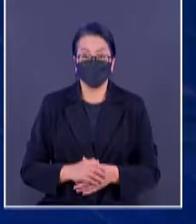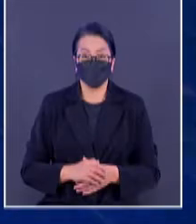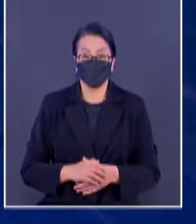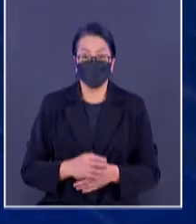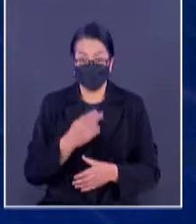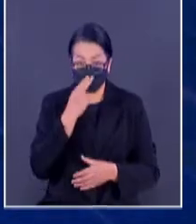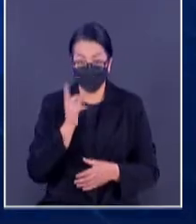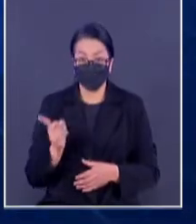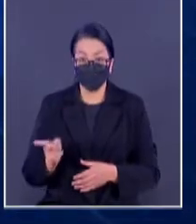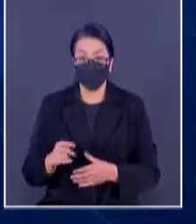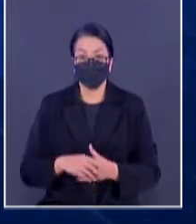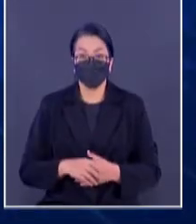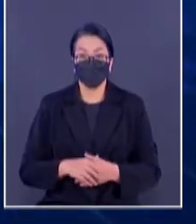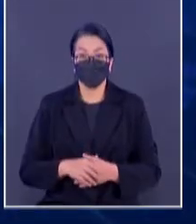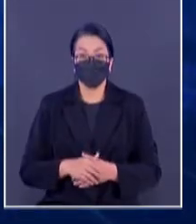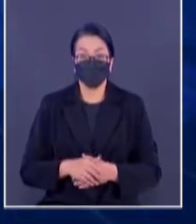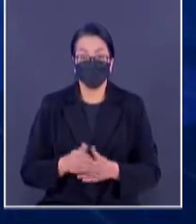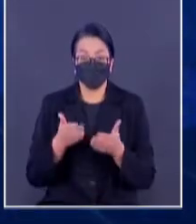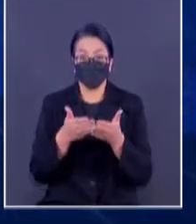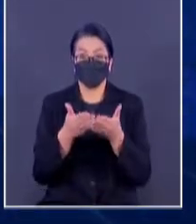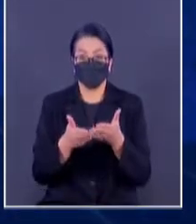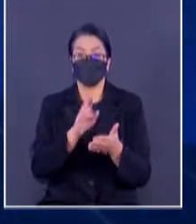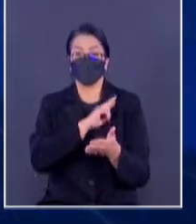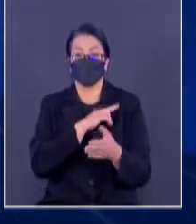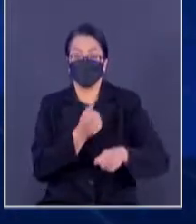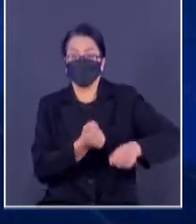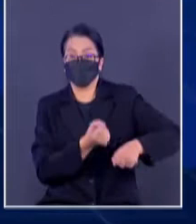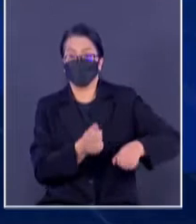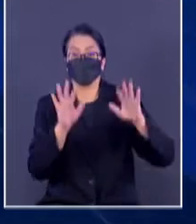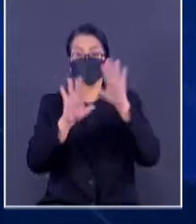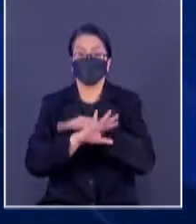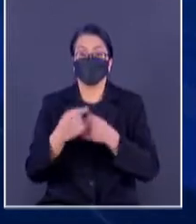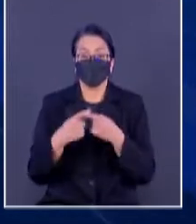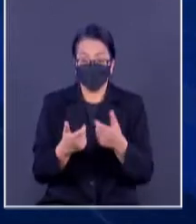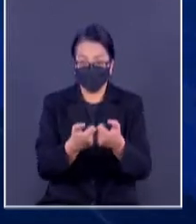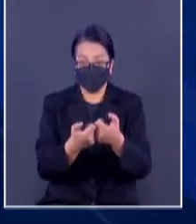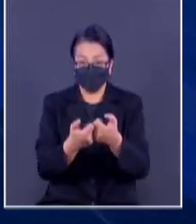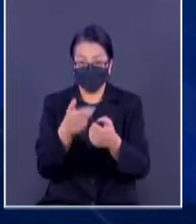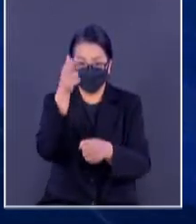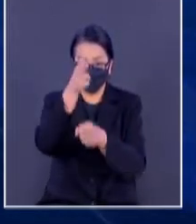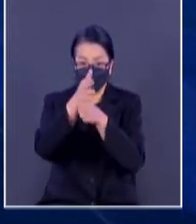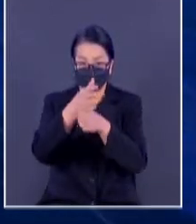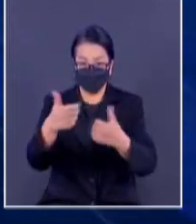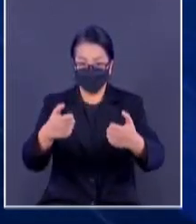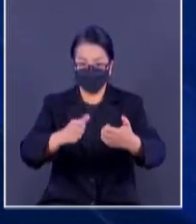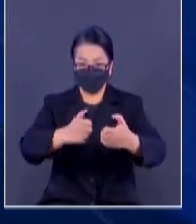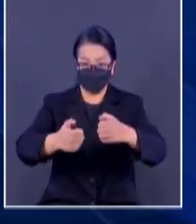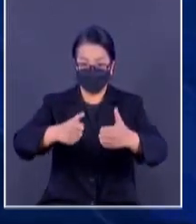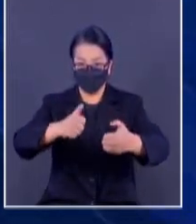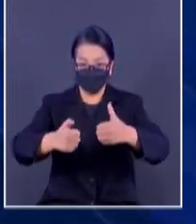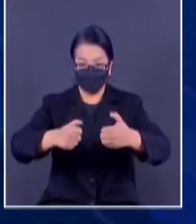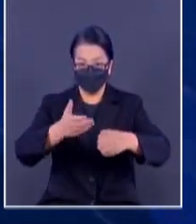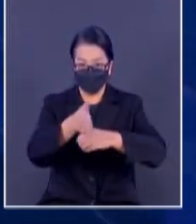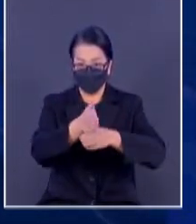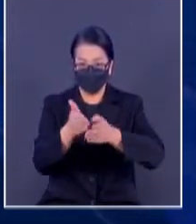ที่คุณผู้ชมเห็นนะเท่เนาะ เท่มากนี่มีการติดกล้องด้วยนะฮะติดกล้องบนเรือเพื่อถ่ายทำด้วยเว